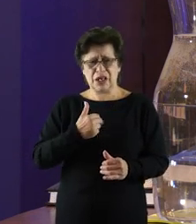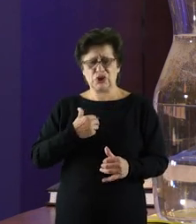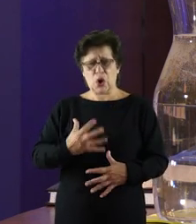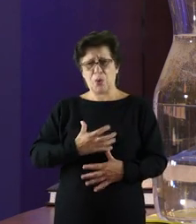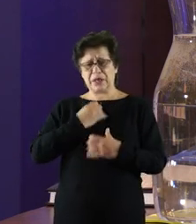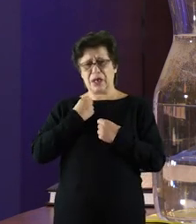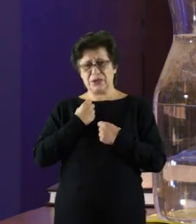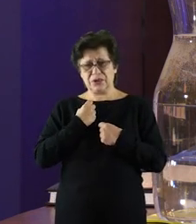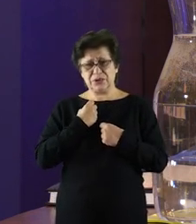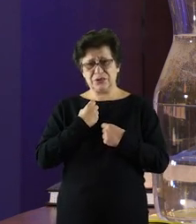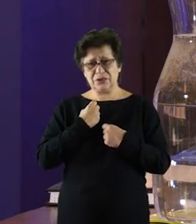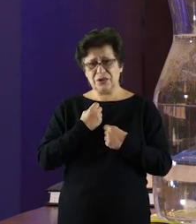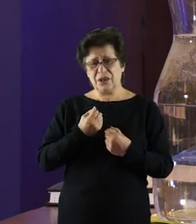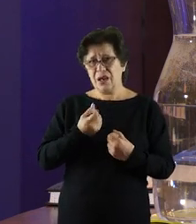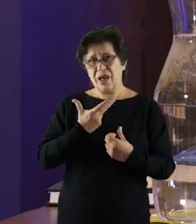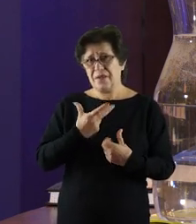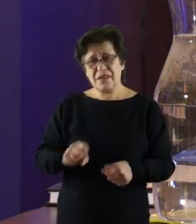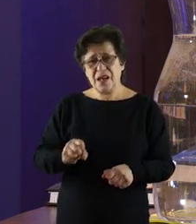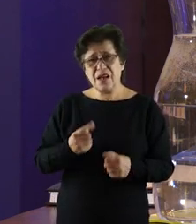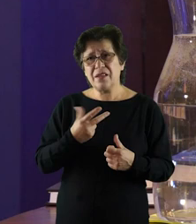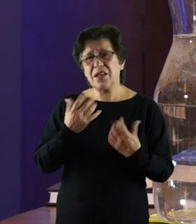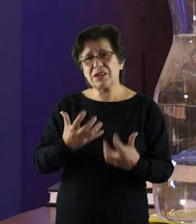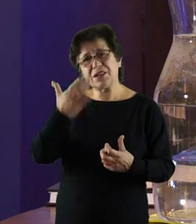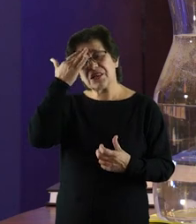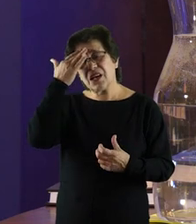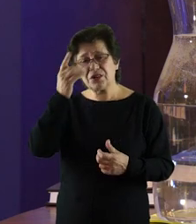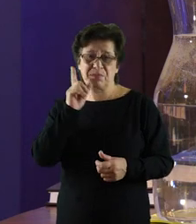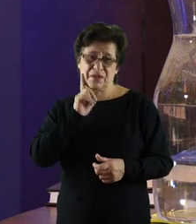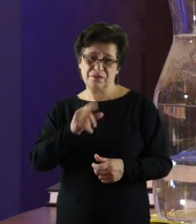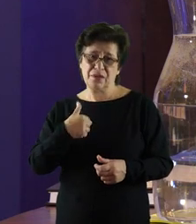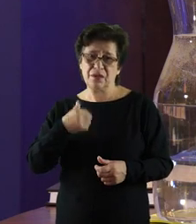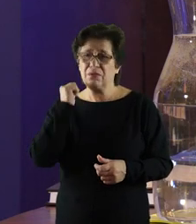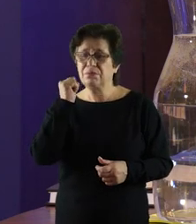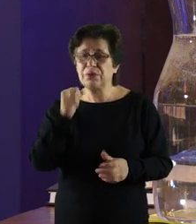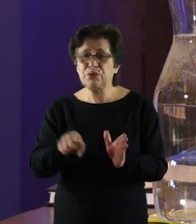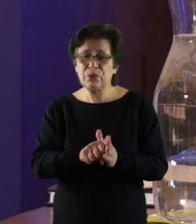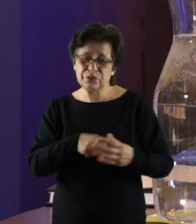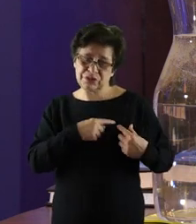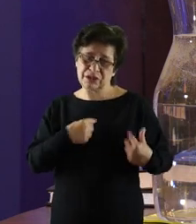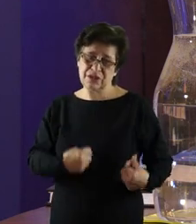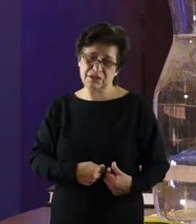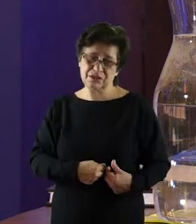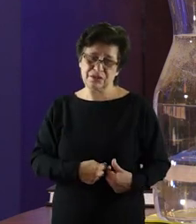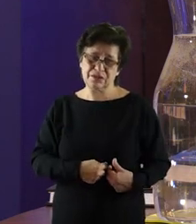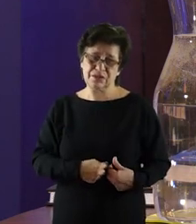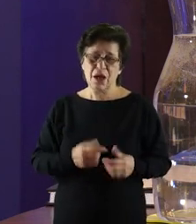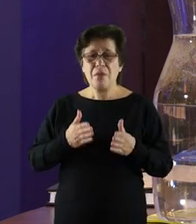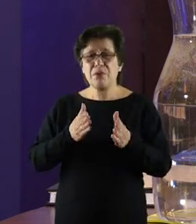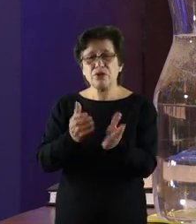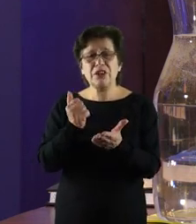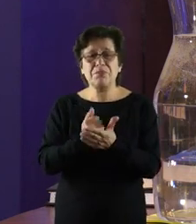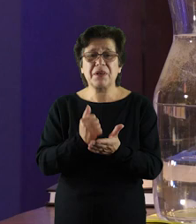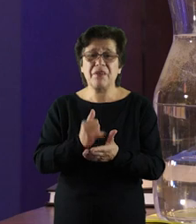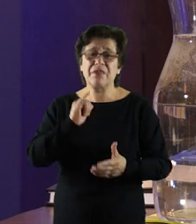nie chce znać prawdy, a my próbujemy pukać do czyjegoś serca. Wreszcie najprostsze sprawy,